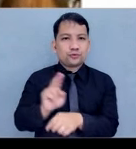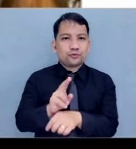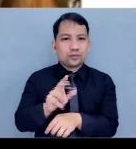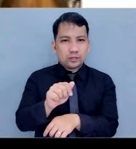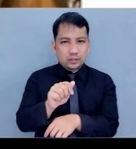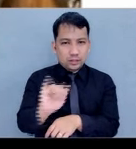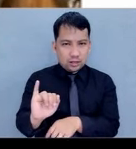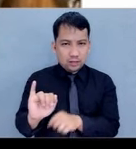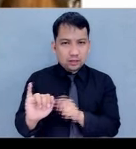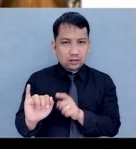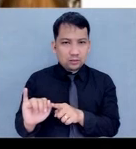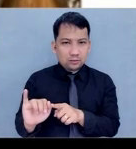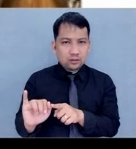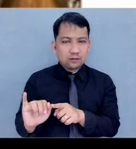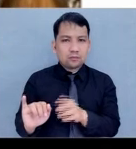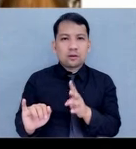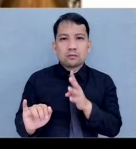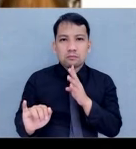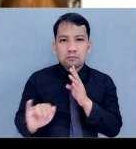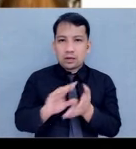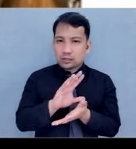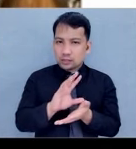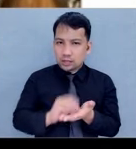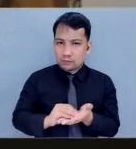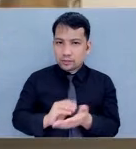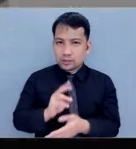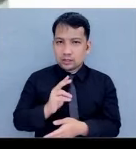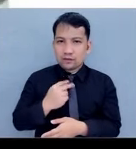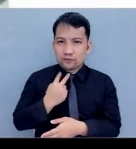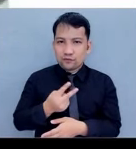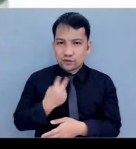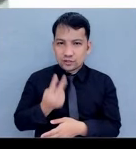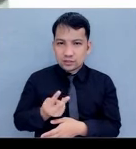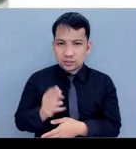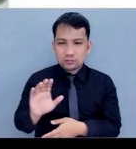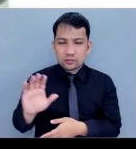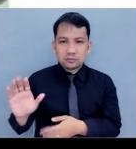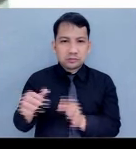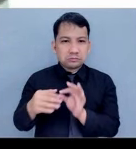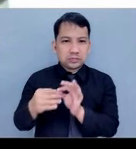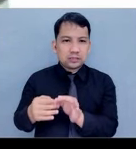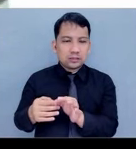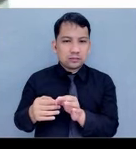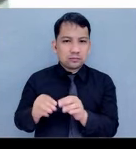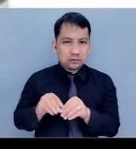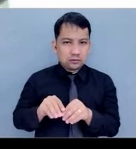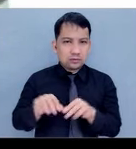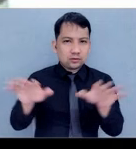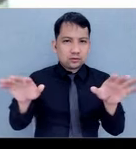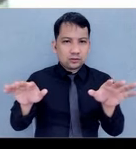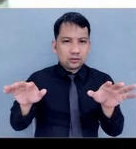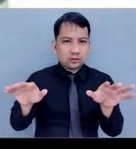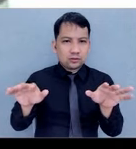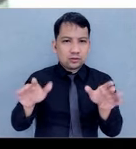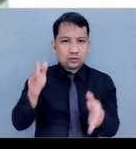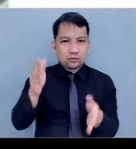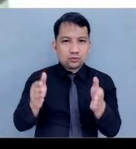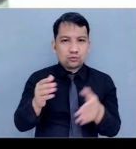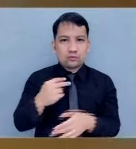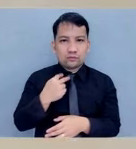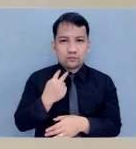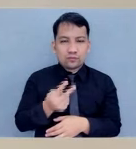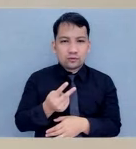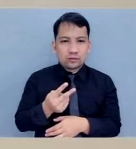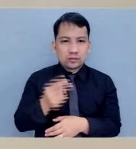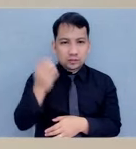para manggaya ng boses ng isang tao at makapangloko. Katunayan, laganap na raw ang robocalls sa Amerika at Europe.